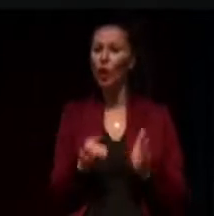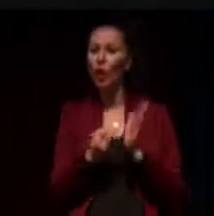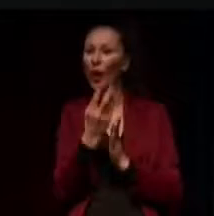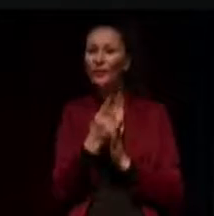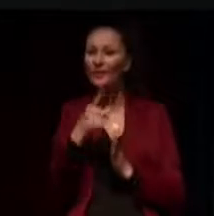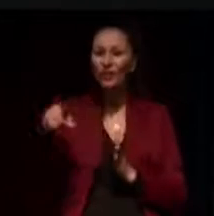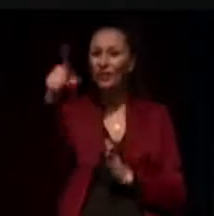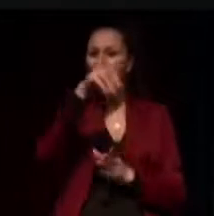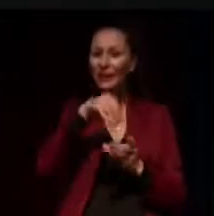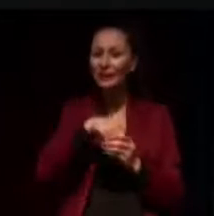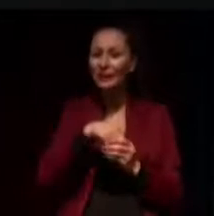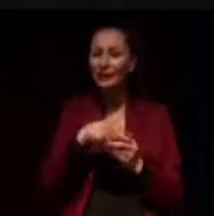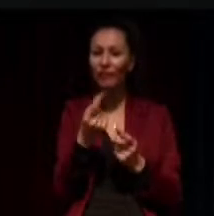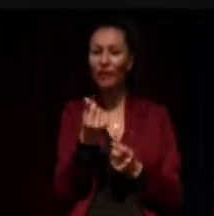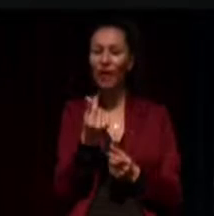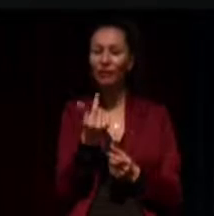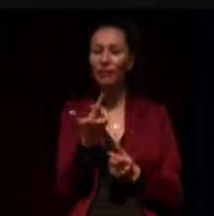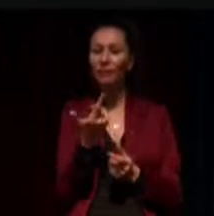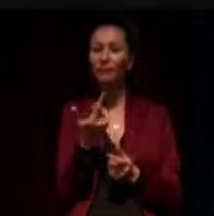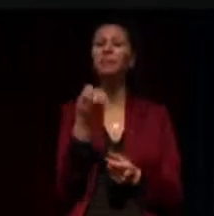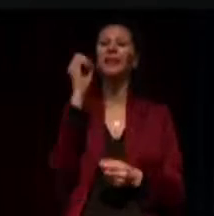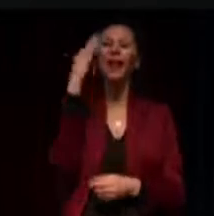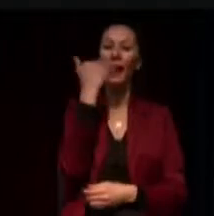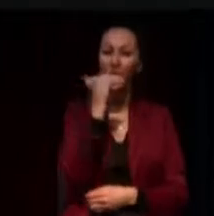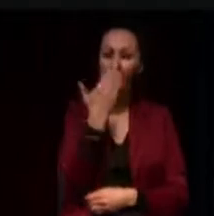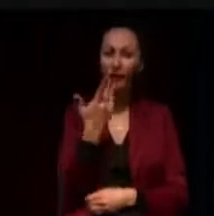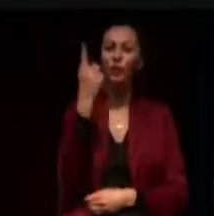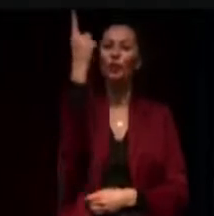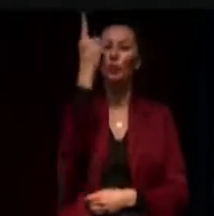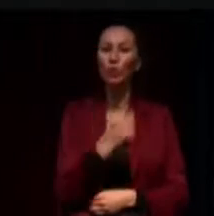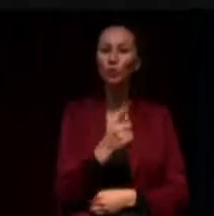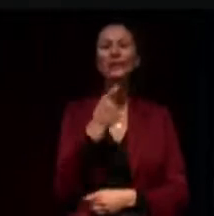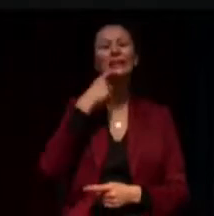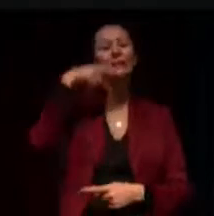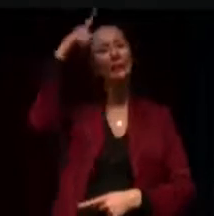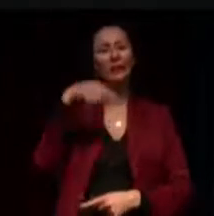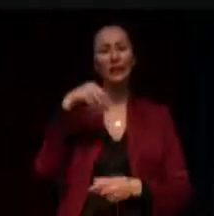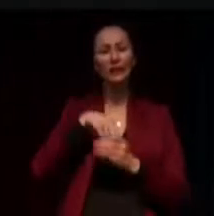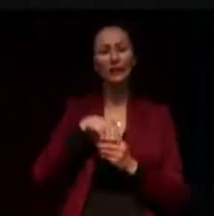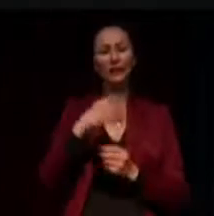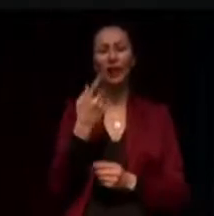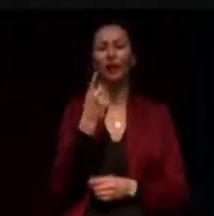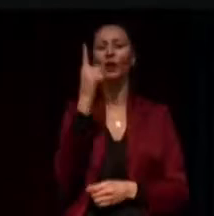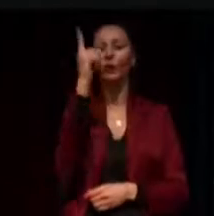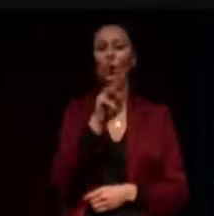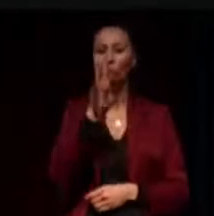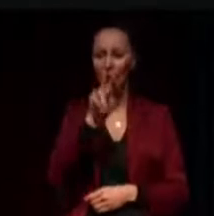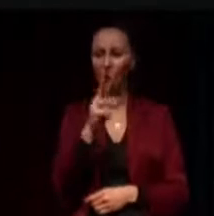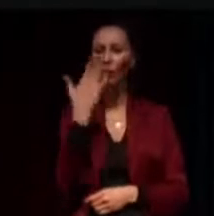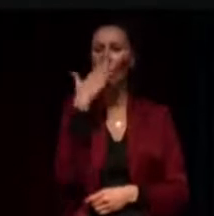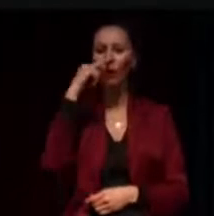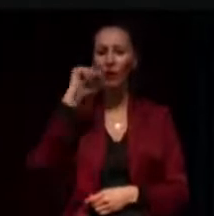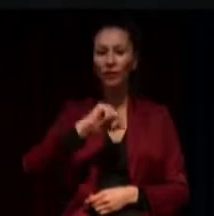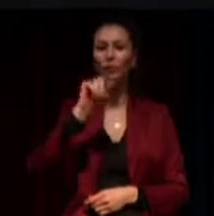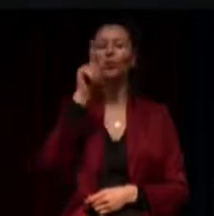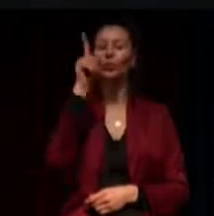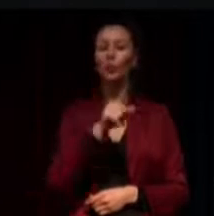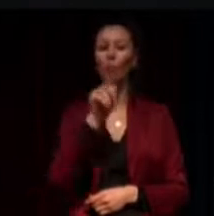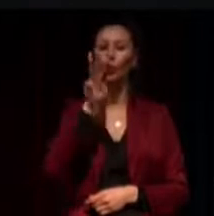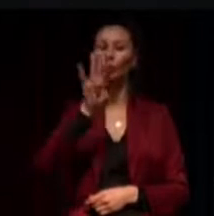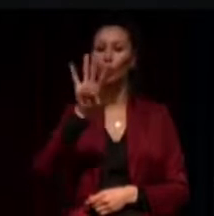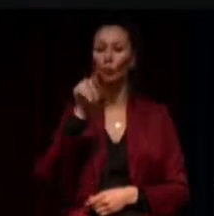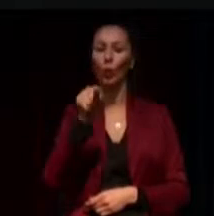üretici fiyatları üstünden baktığımızda elektrik yılda %32, doğalgazda